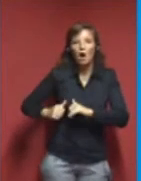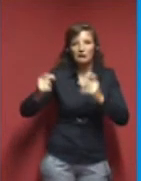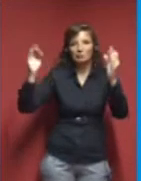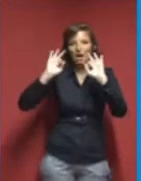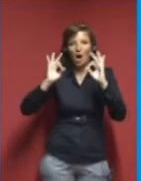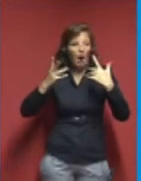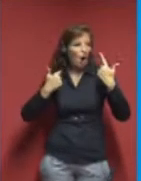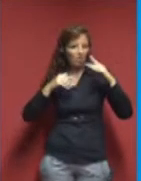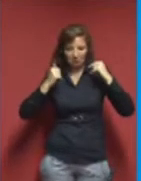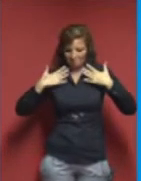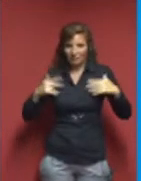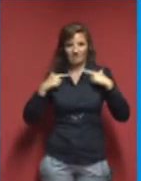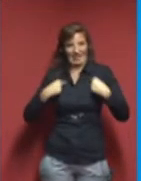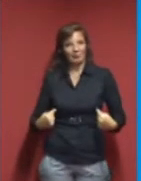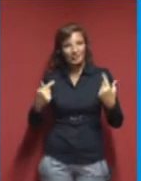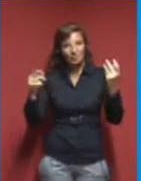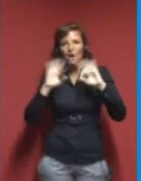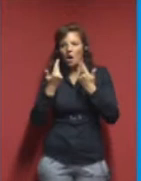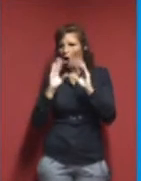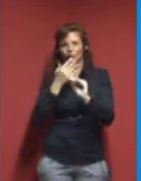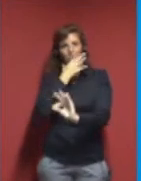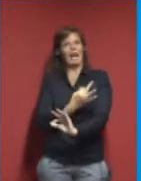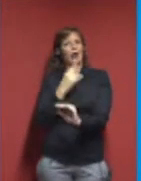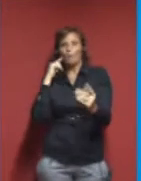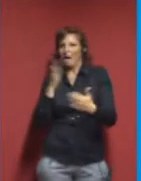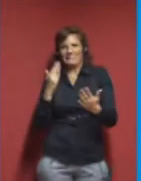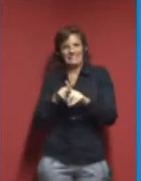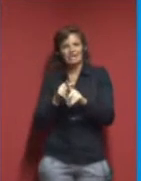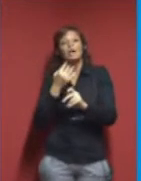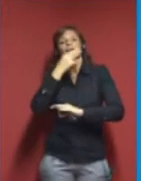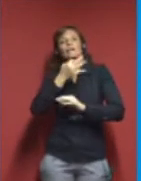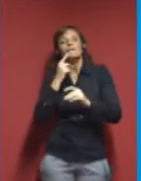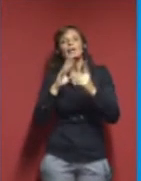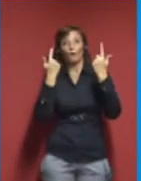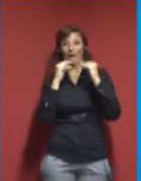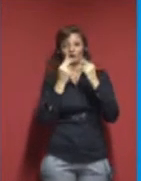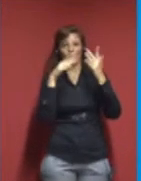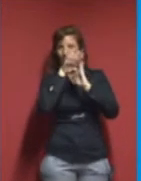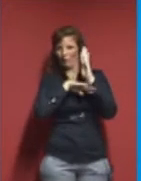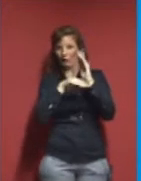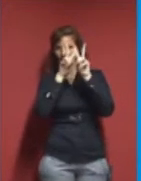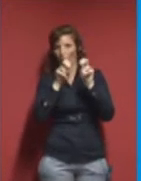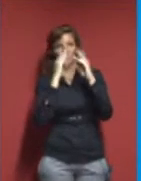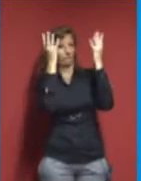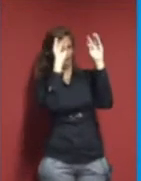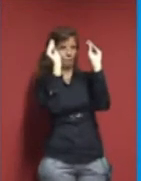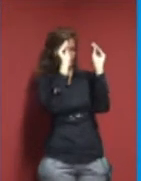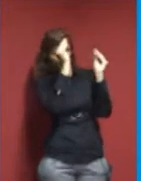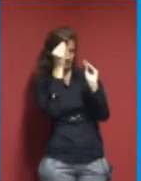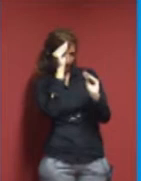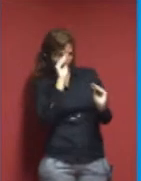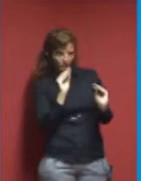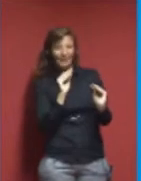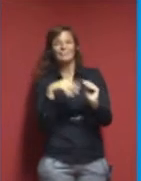qualsiasi altro bell'oggetto. Quindi quando dopo la compilazione si vede sulla